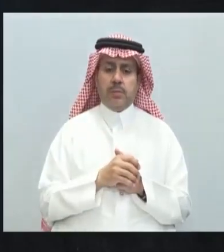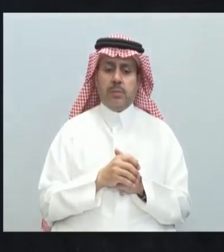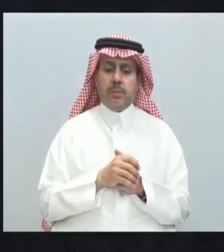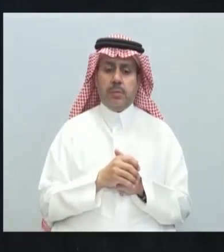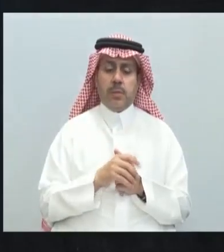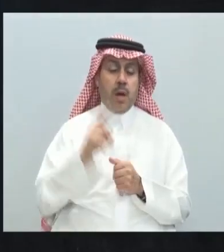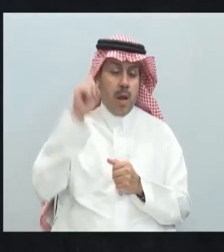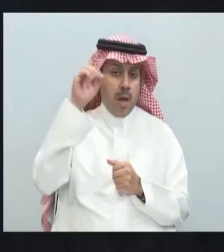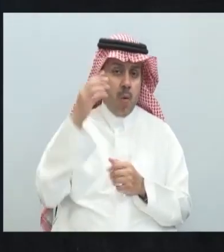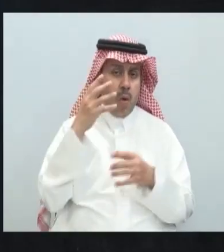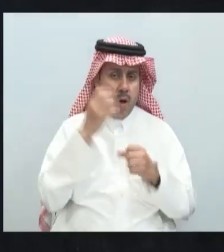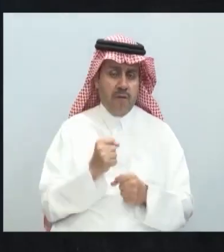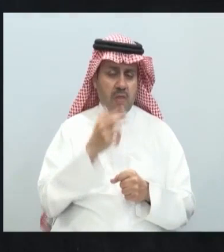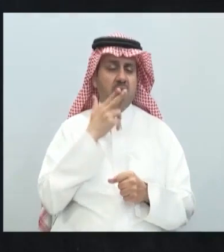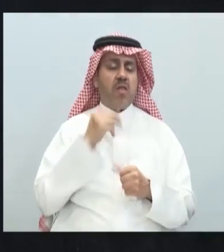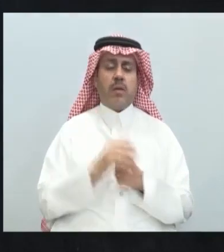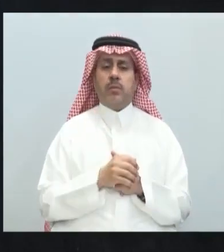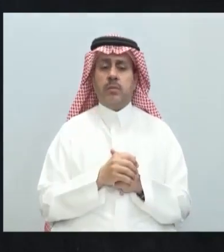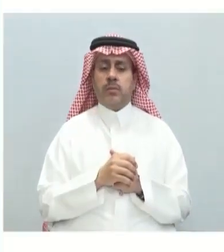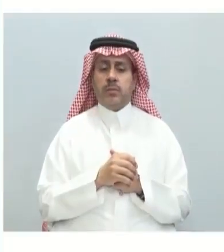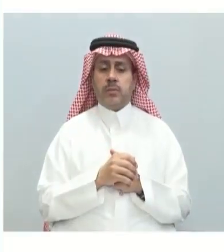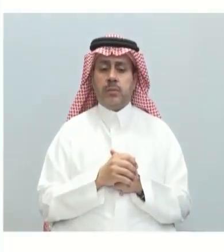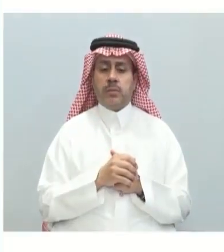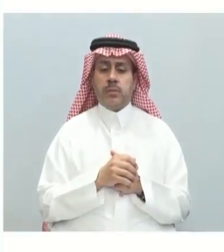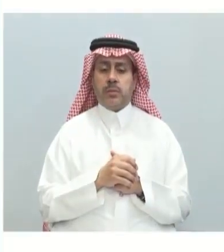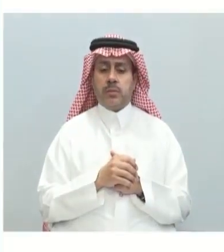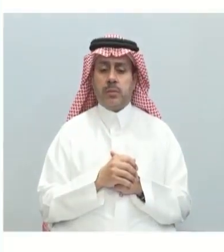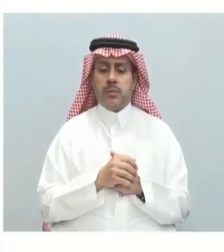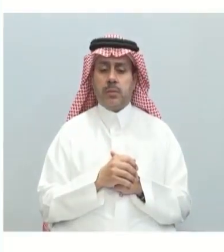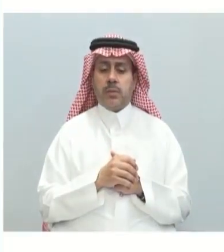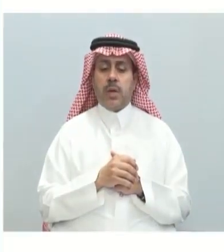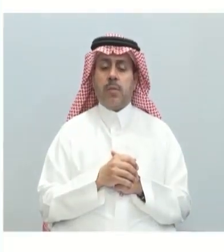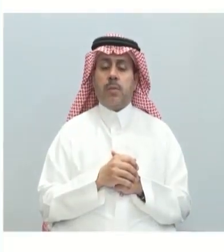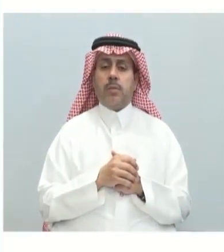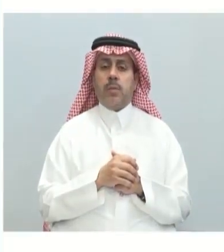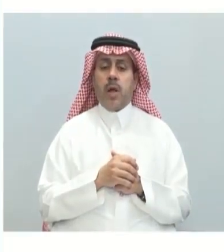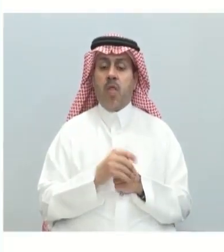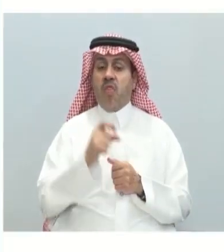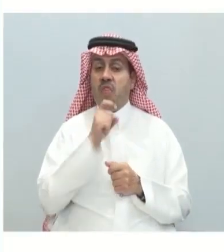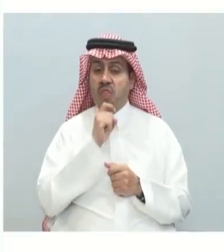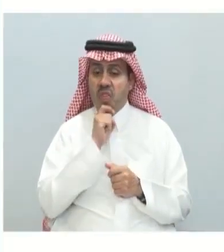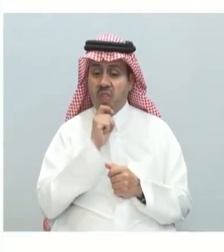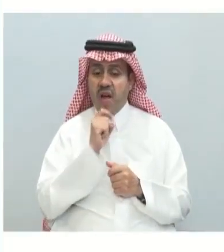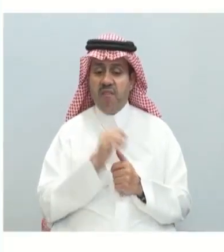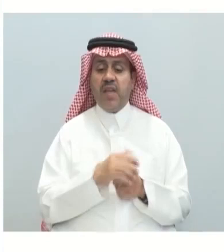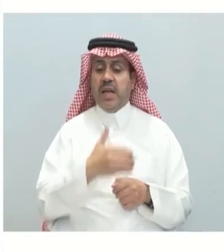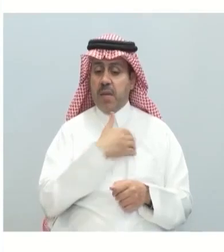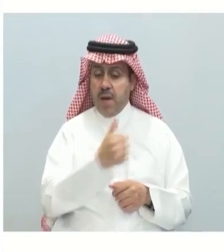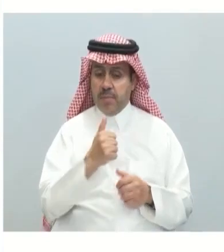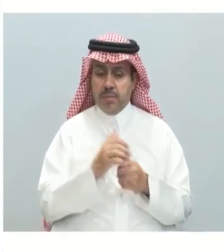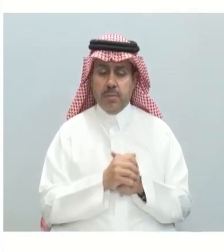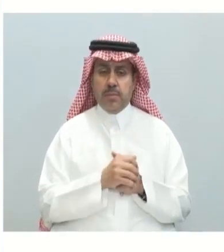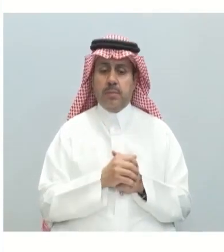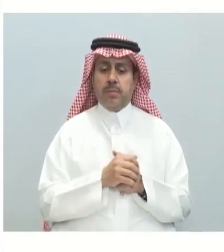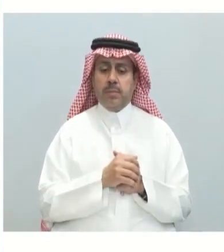جل وعلا خير حافظا وهو ارحم الراحمين ايها الطلاب والطالبات ايضا نضيف الى ذلك فائده اخرى من الفوائد